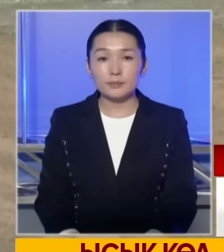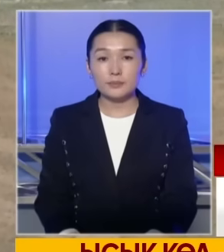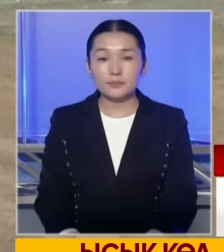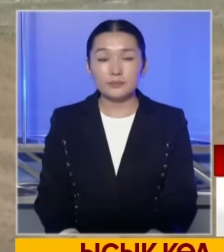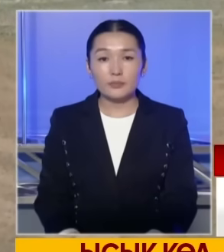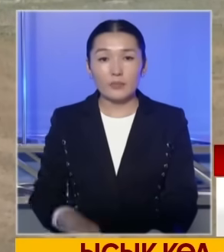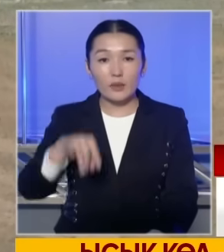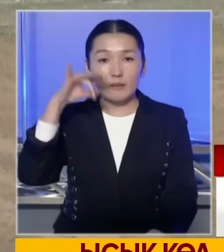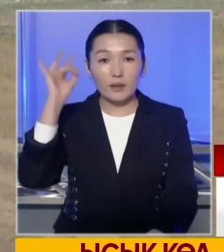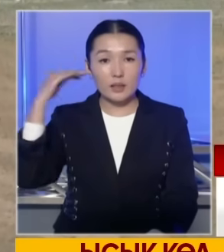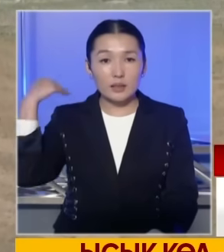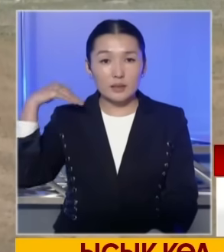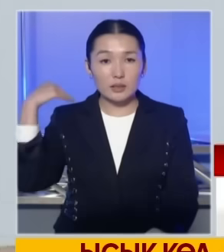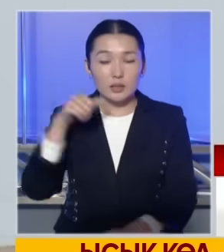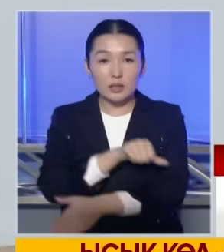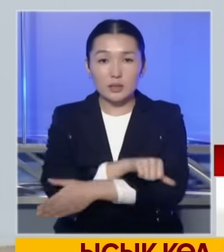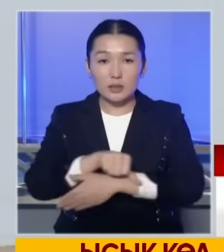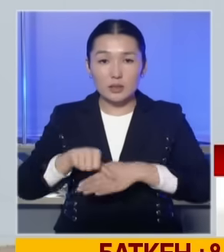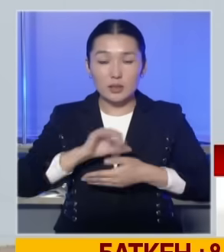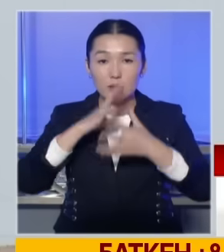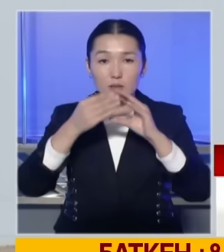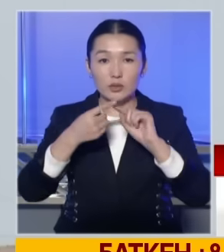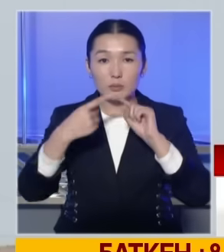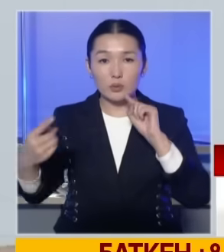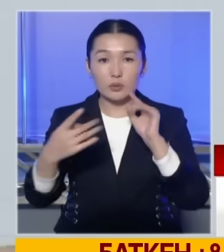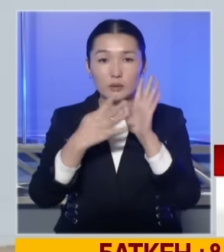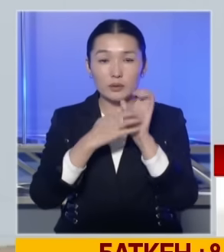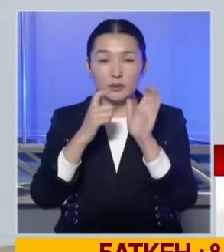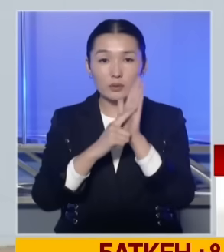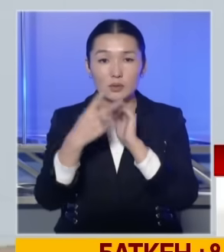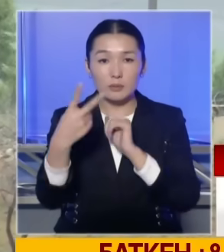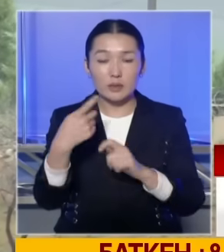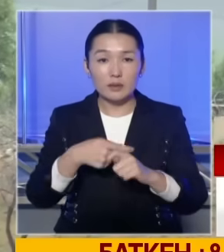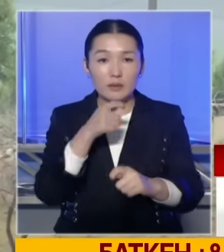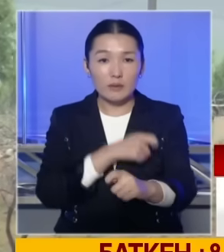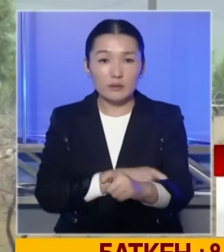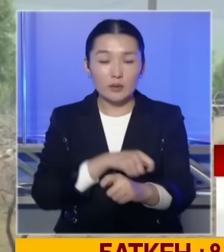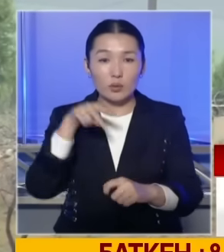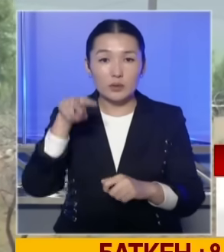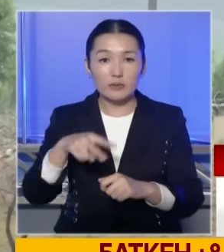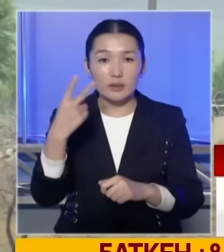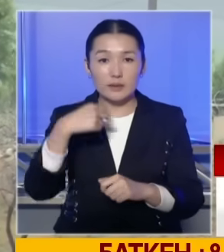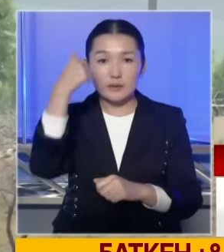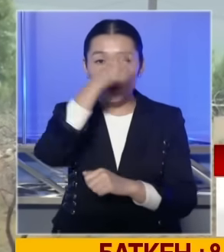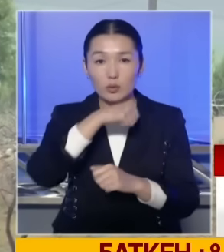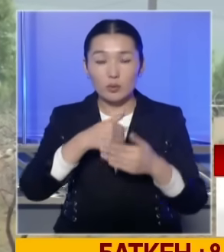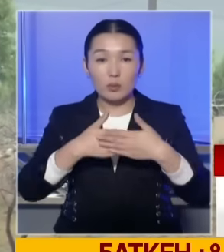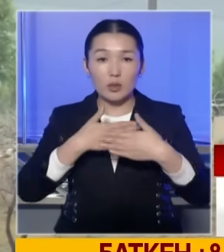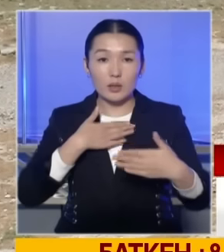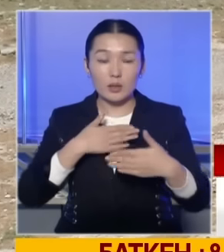кетсек, Кыргызстан менен Тажикстандын чек арасынын жалпы узундугу 972 чакырымды түзөт. 2022 жылга чейин